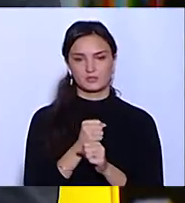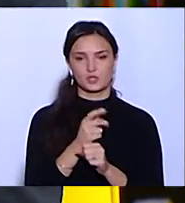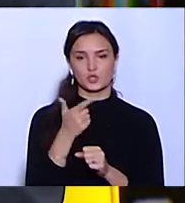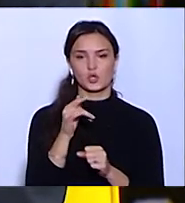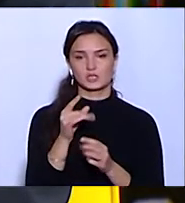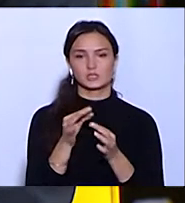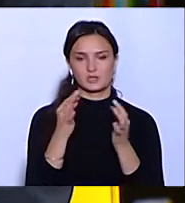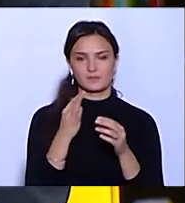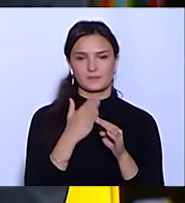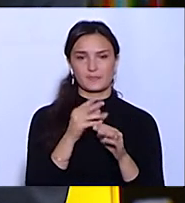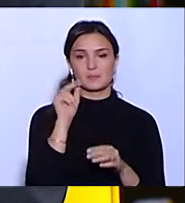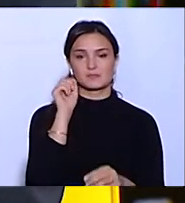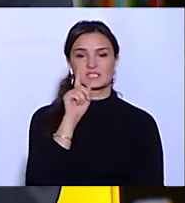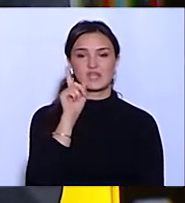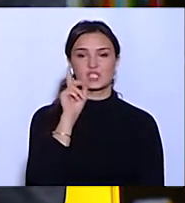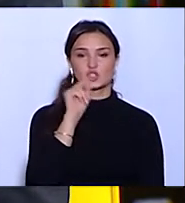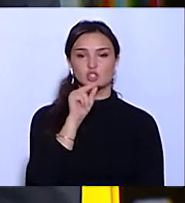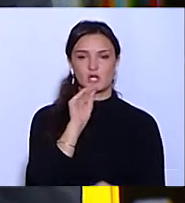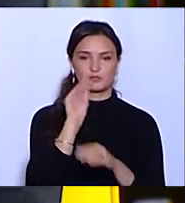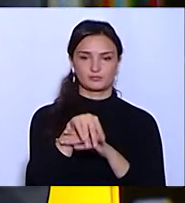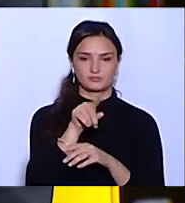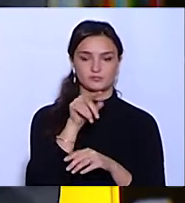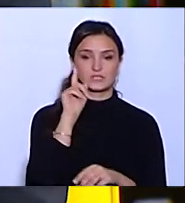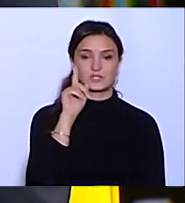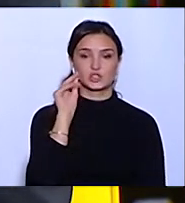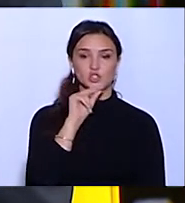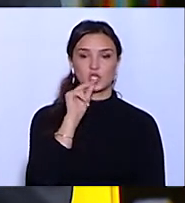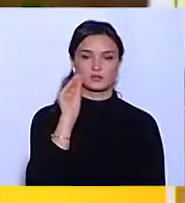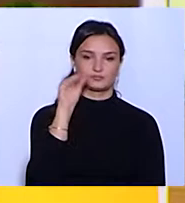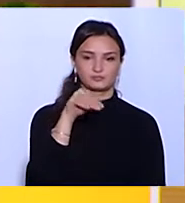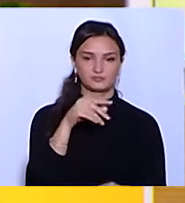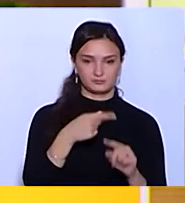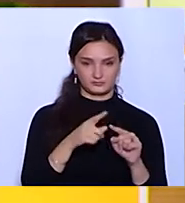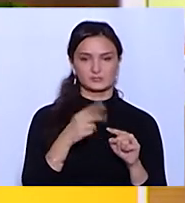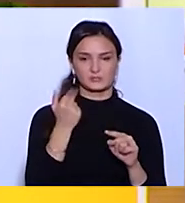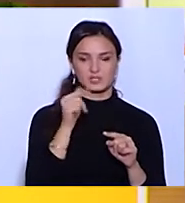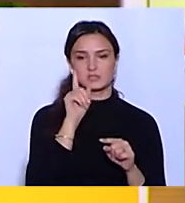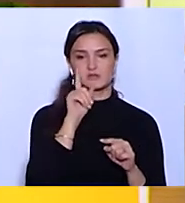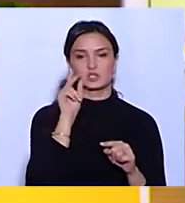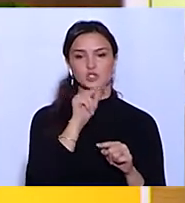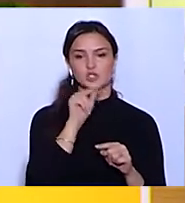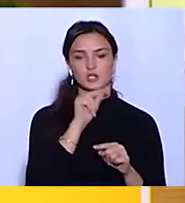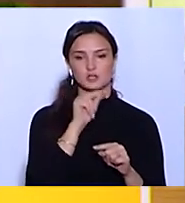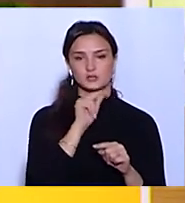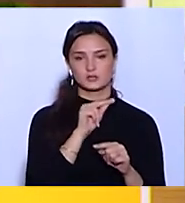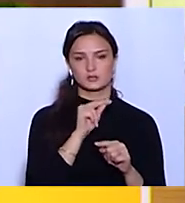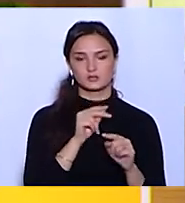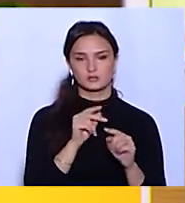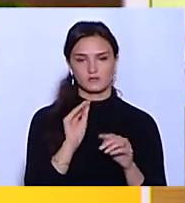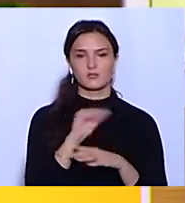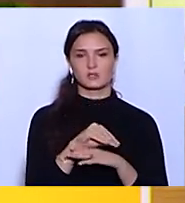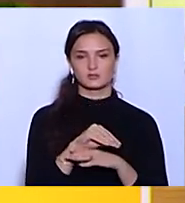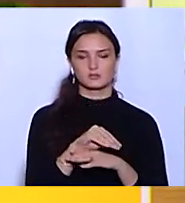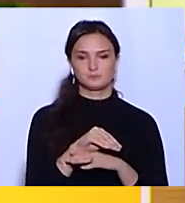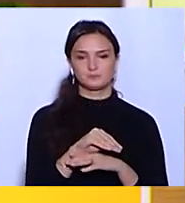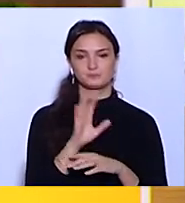არაფერი გვაქვს? წვანე ჩაის დავამატებ. წვანე ჩაის, დიახ, წვანე ჩაის სიამოვნებით დავამატოთ. დავამატოთ ამავე